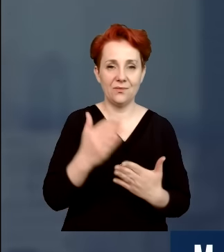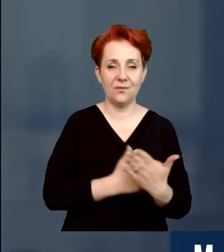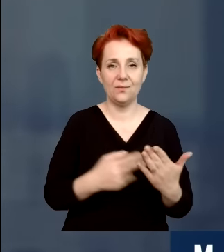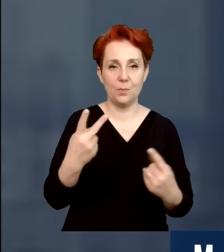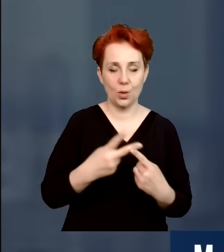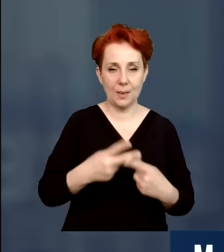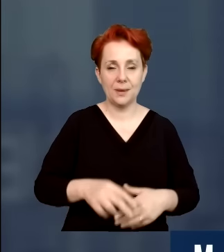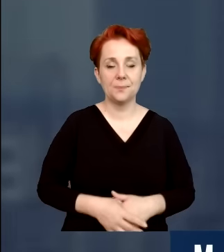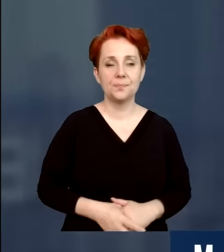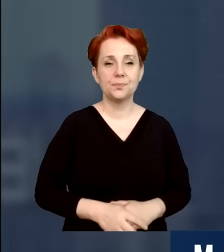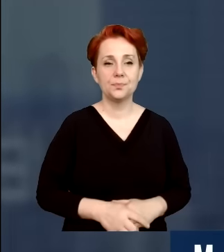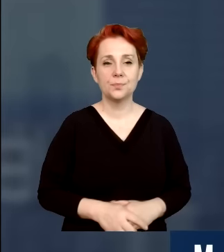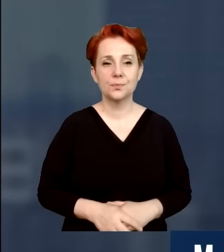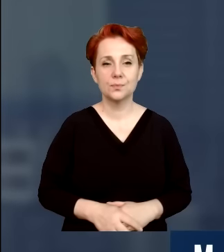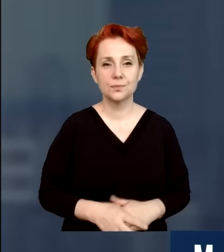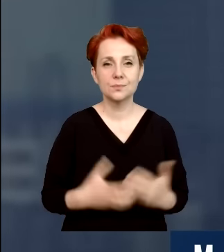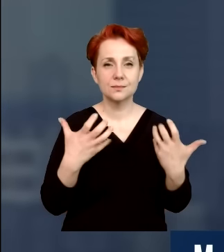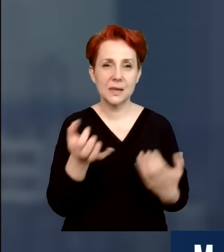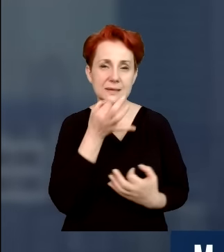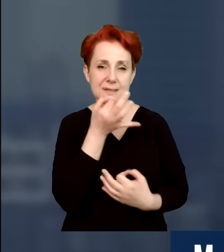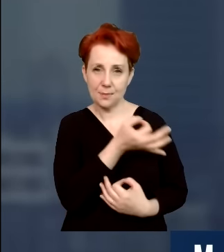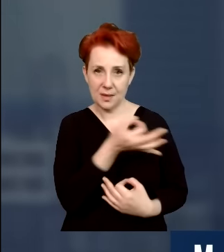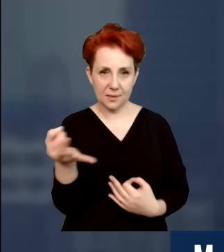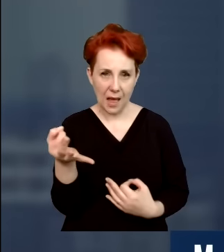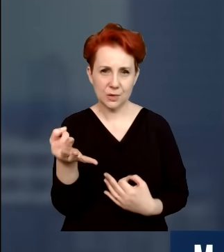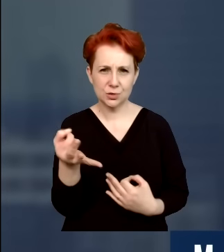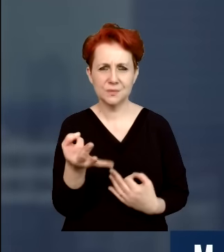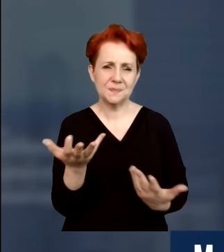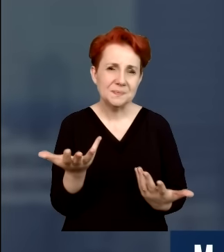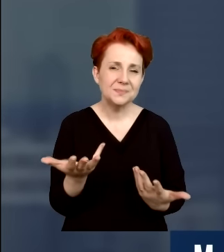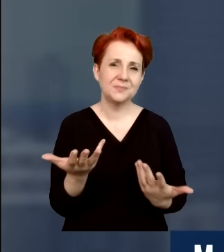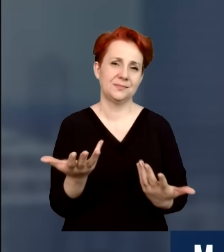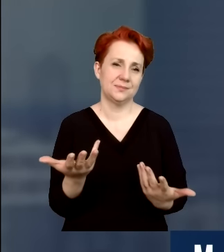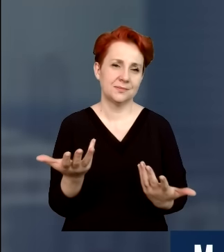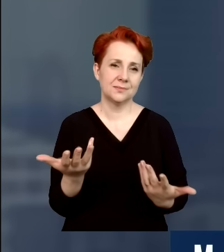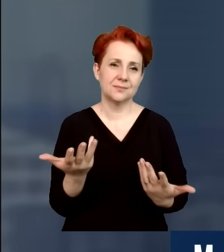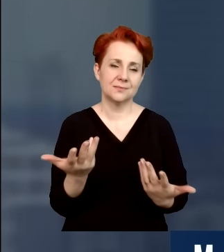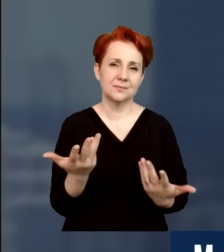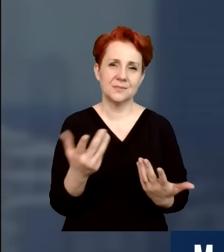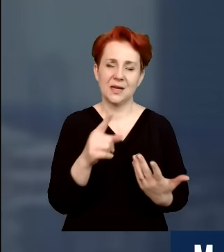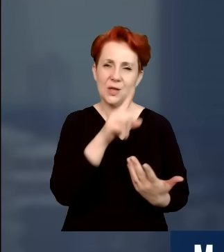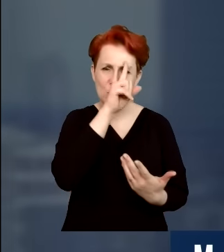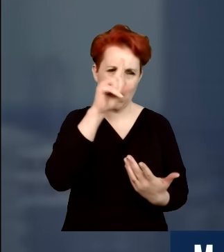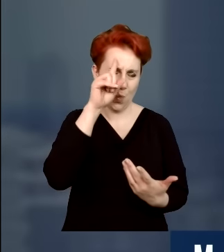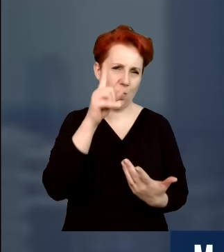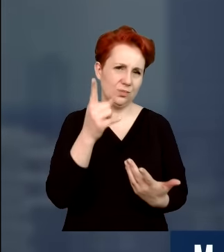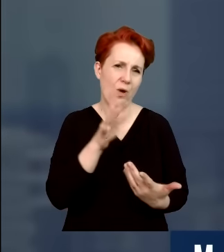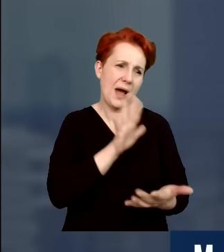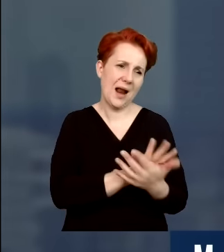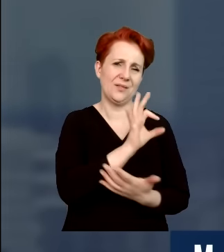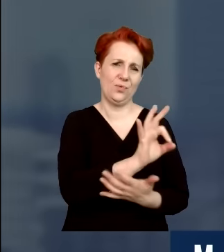studiem Telewizji Republika. Chciałam zapytać państwa już o taką ludzki wymiar tej sprawy,